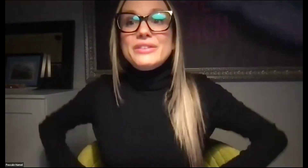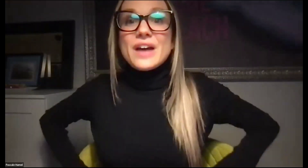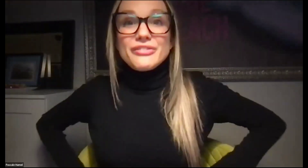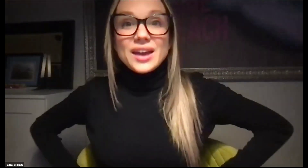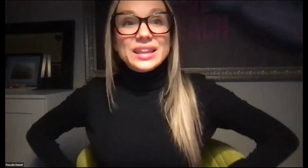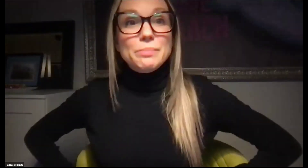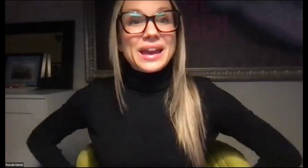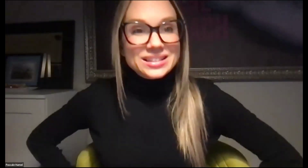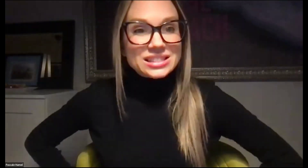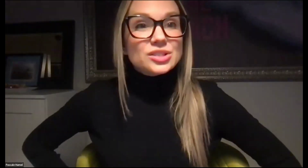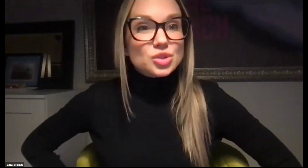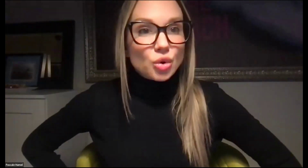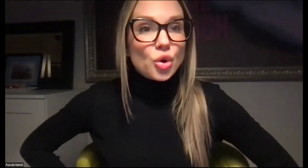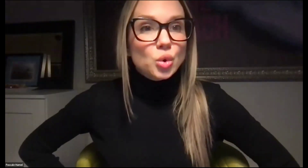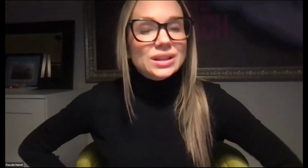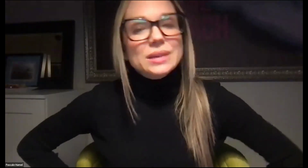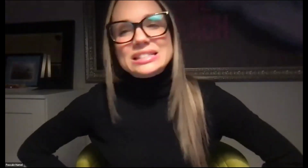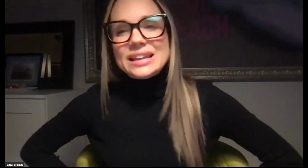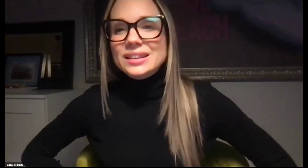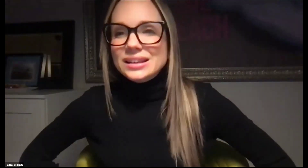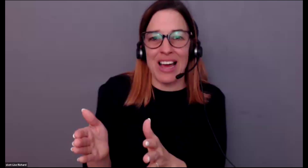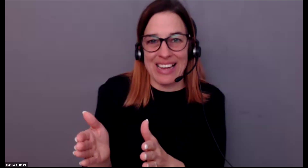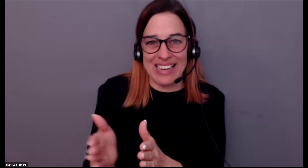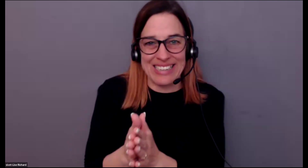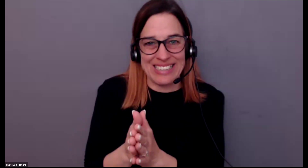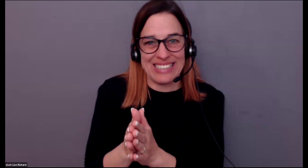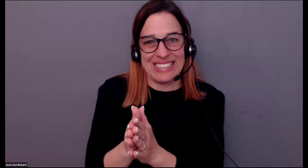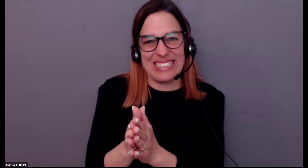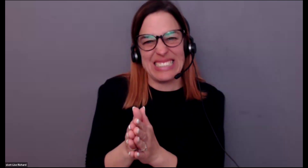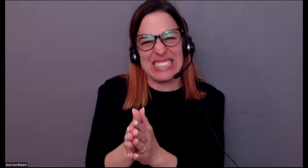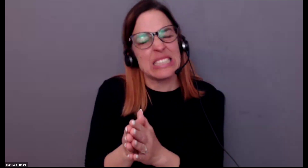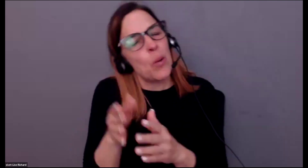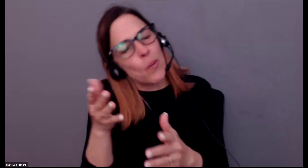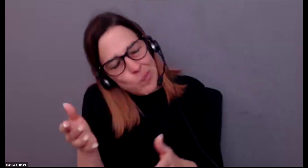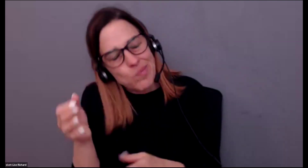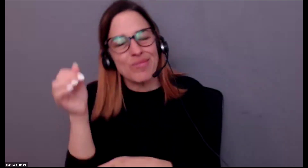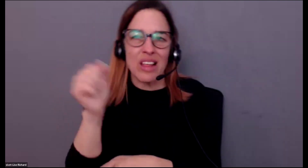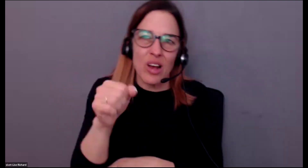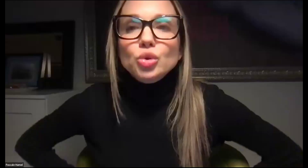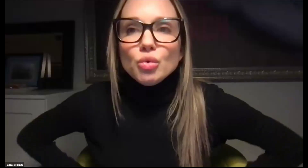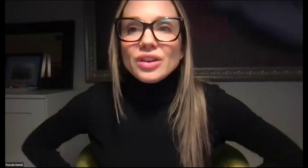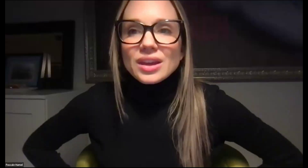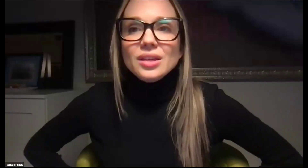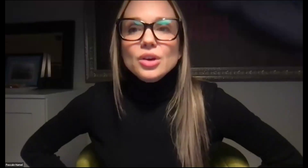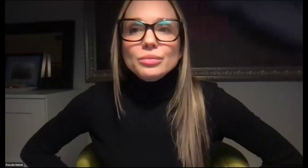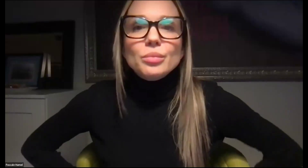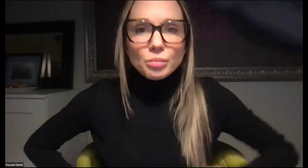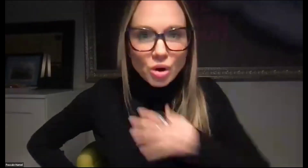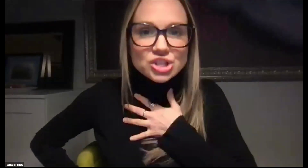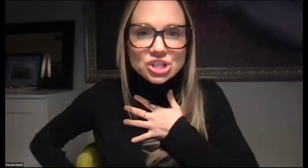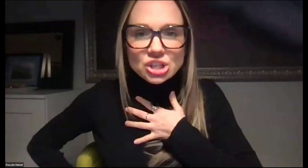OK? Et faire des pinces sur le Ah, côté. Mais ça, ça coûte cher. ouais, mais ça dépend. Tu sais, on peut